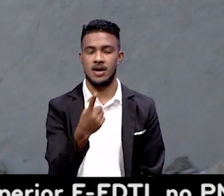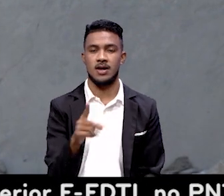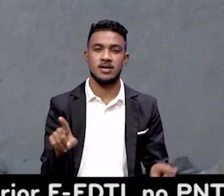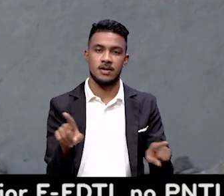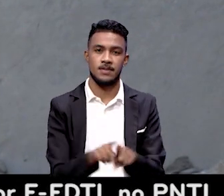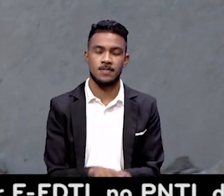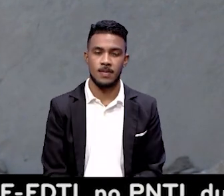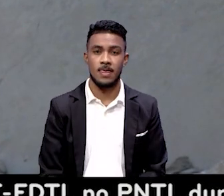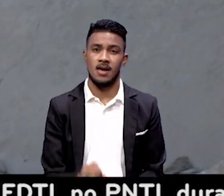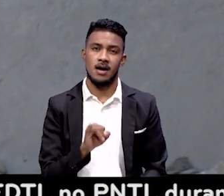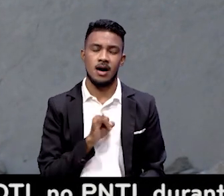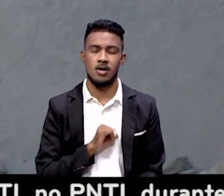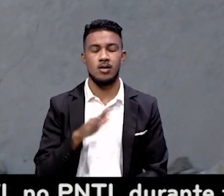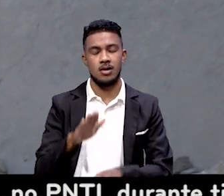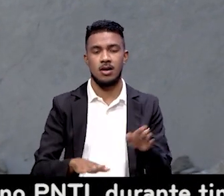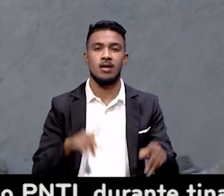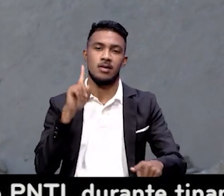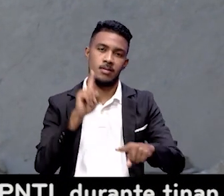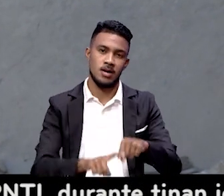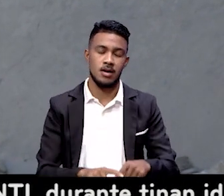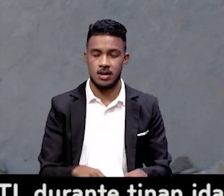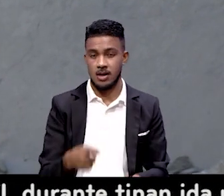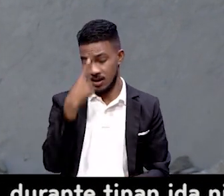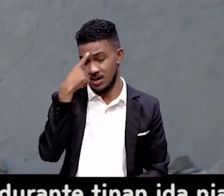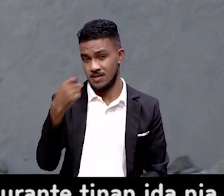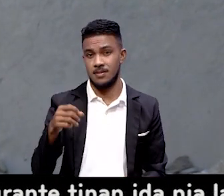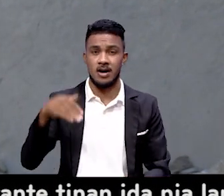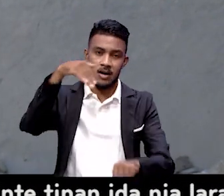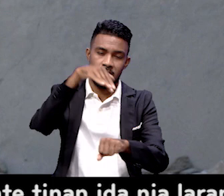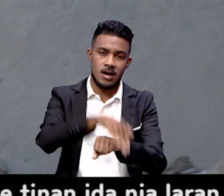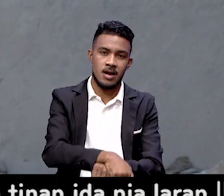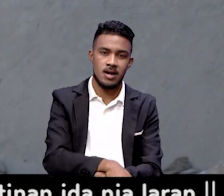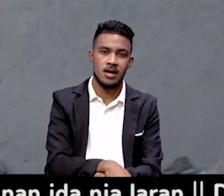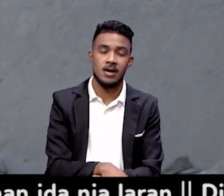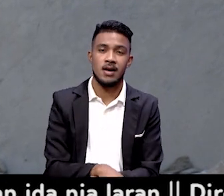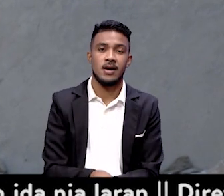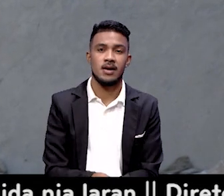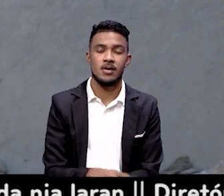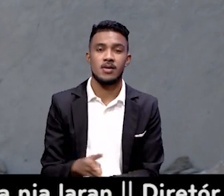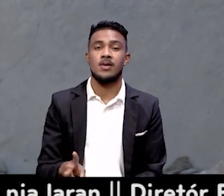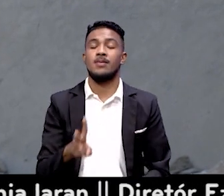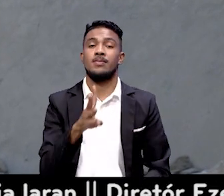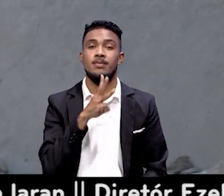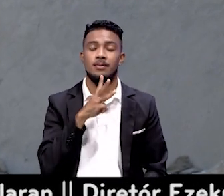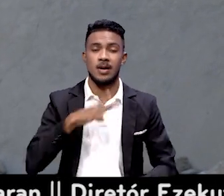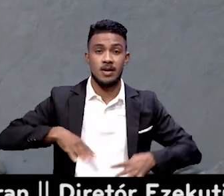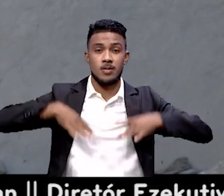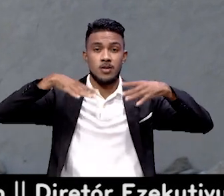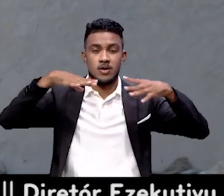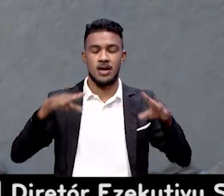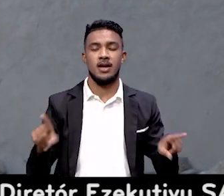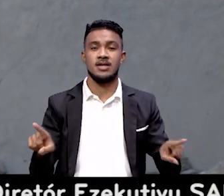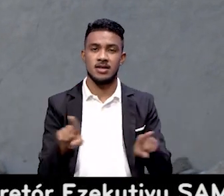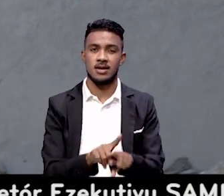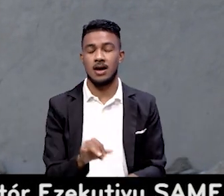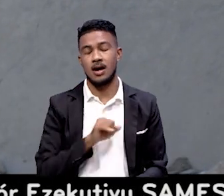hau lau la dia ni hau lau ngunu rai nam to rasta mota ura ben botan se hau ben botan sene hau